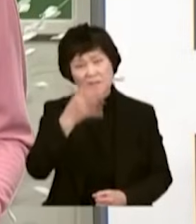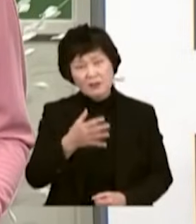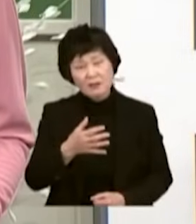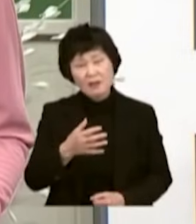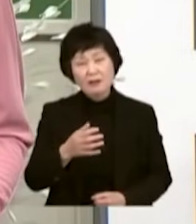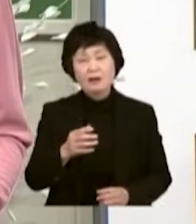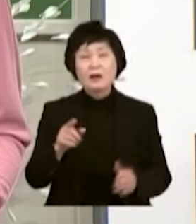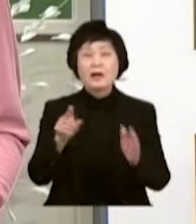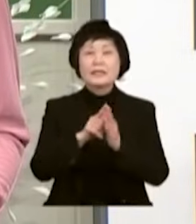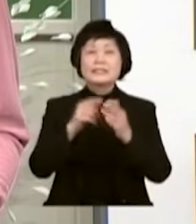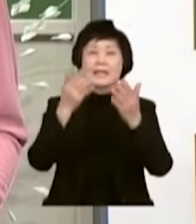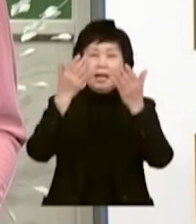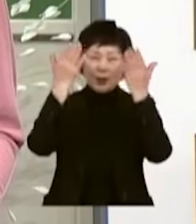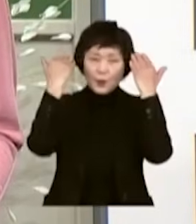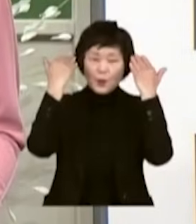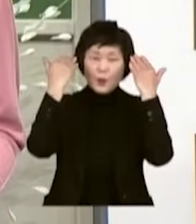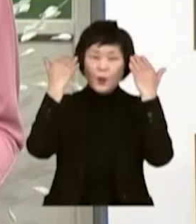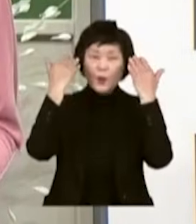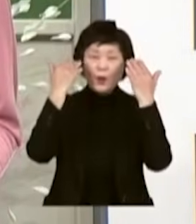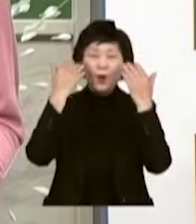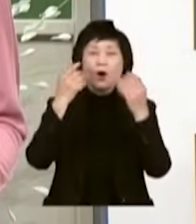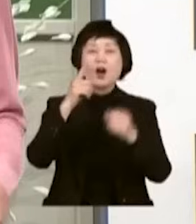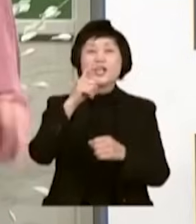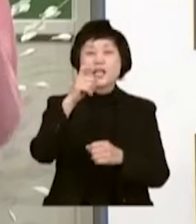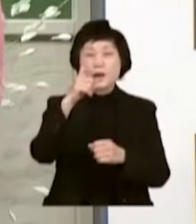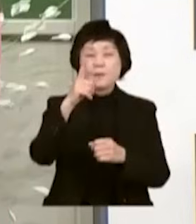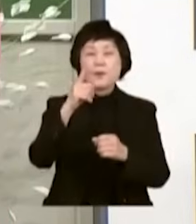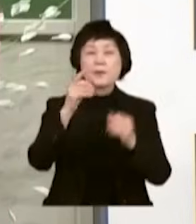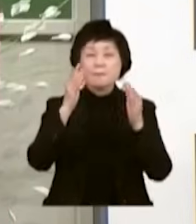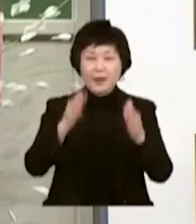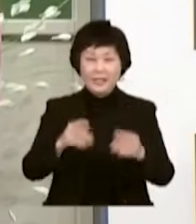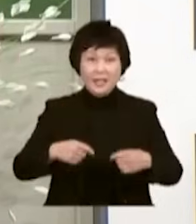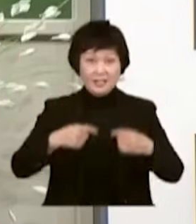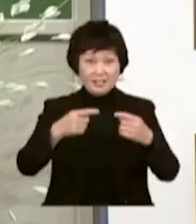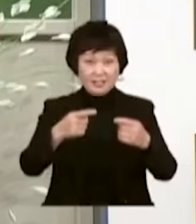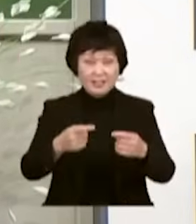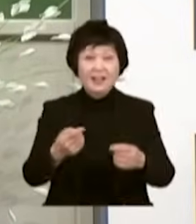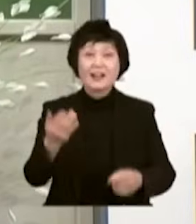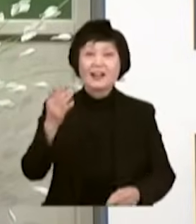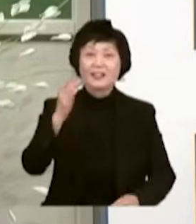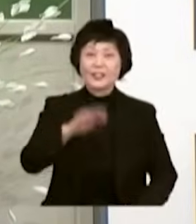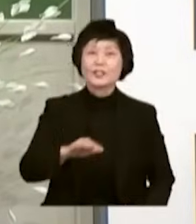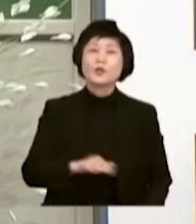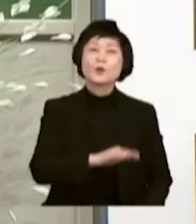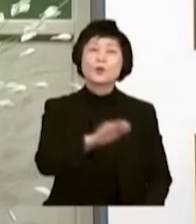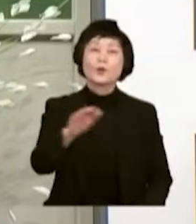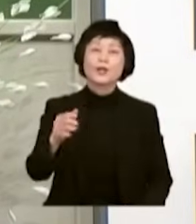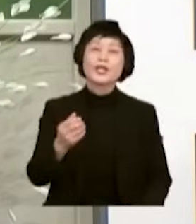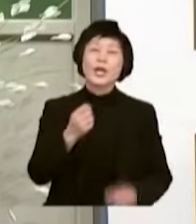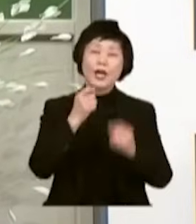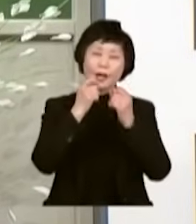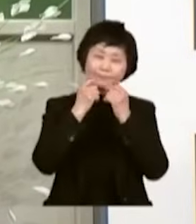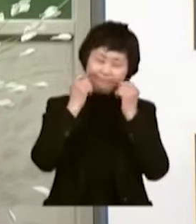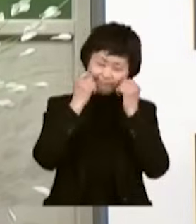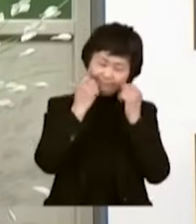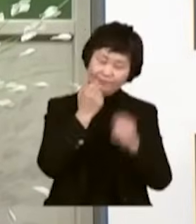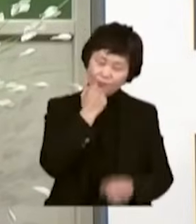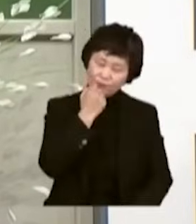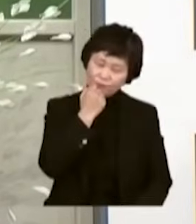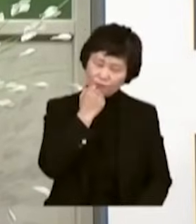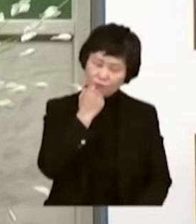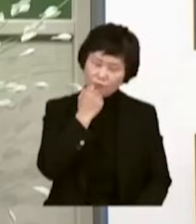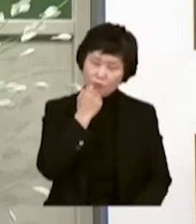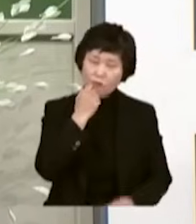만에 예, 들어가셨어요. 그 간증을 들었는데 그러니까. 저희가 그 시간으로는 모자란다. 예, 예. 예 저희가 웃고